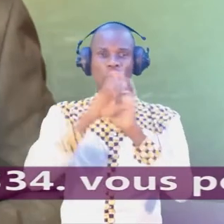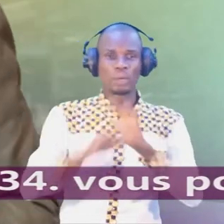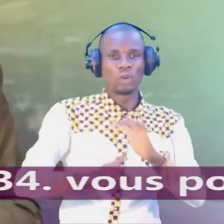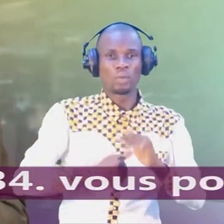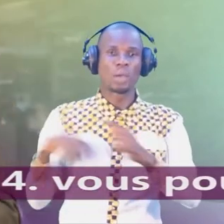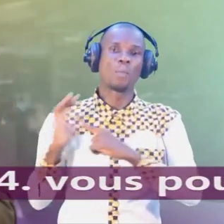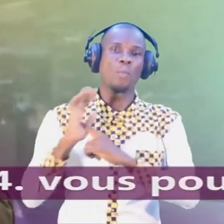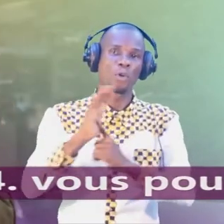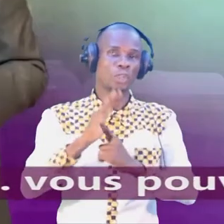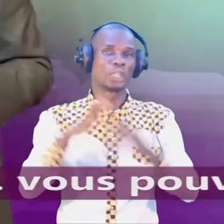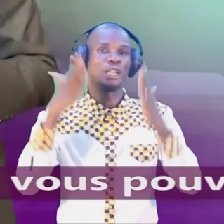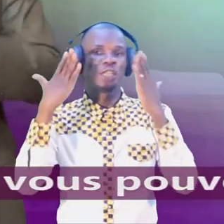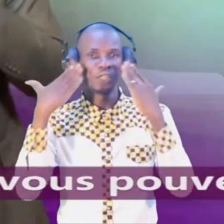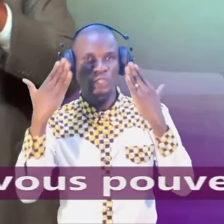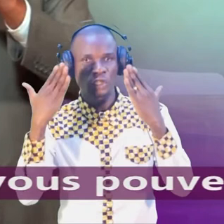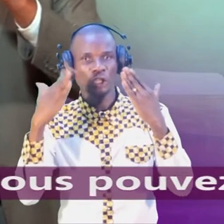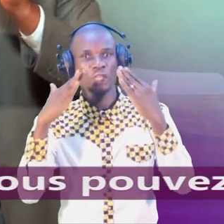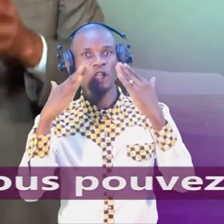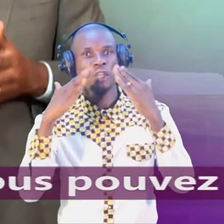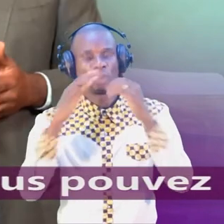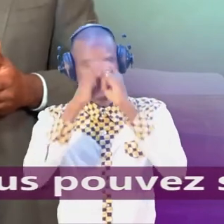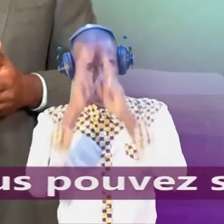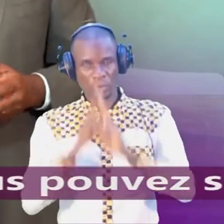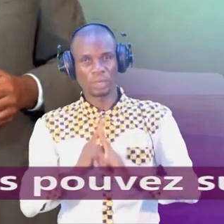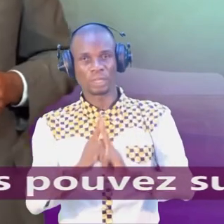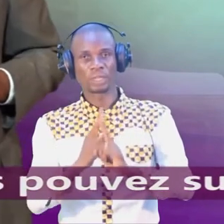inahusu heshima ya Mungu. Le